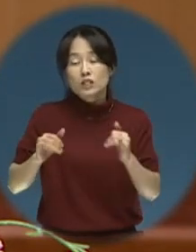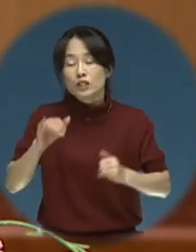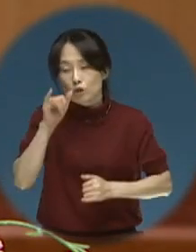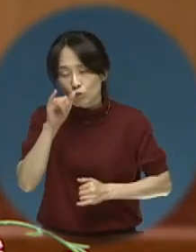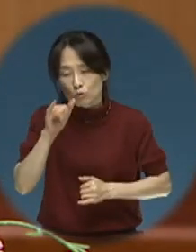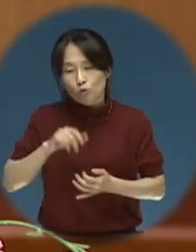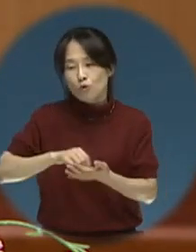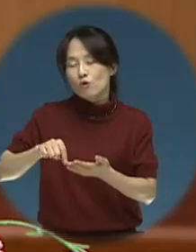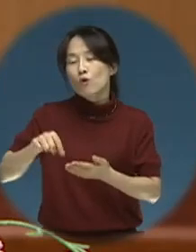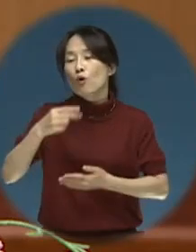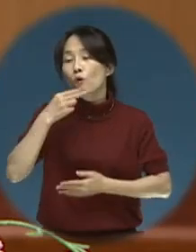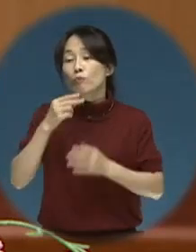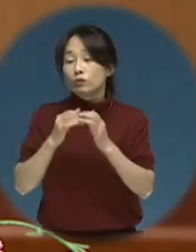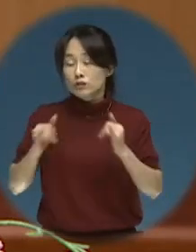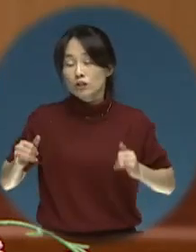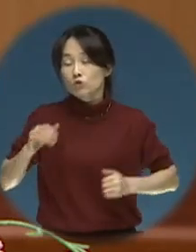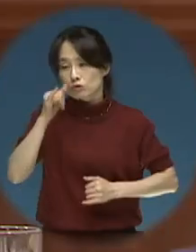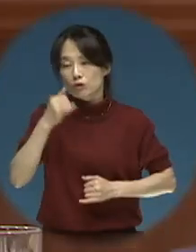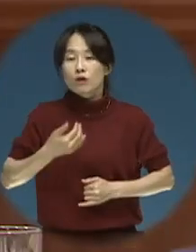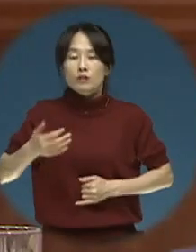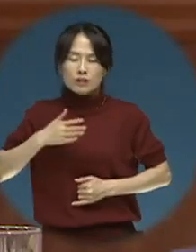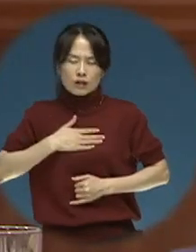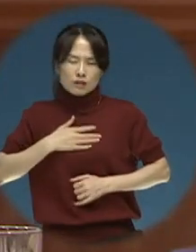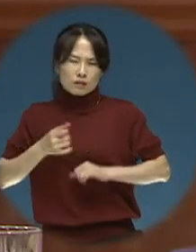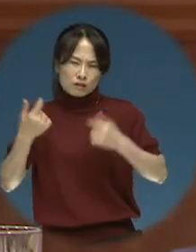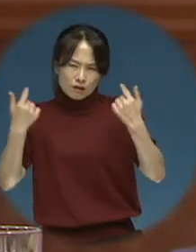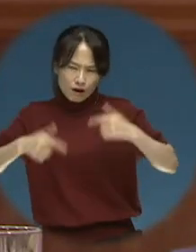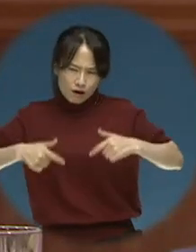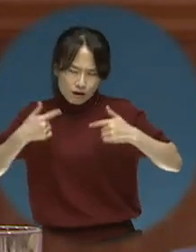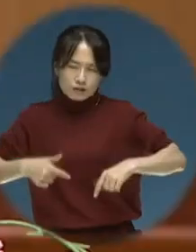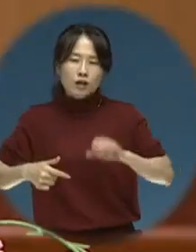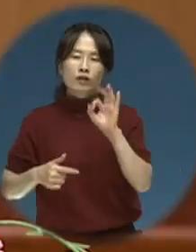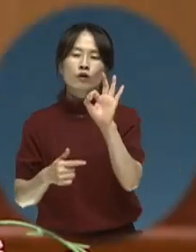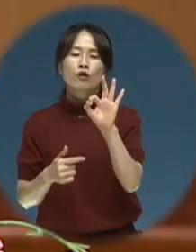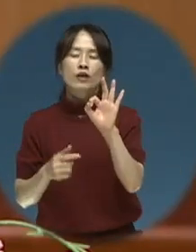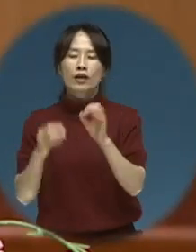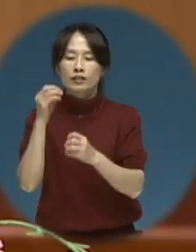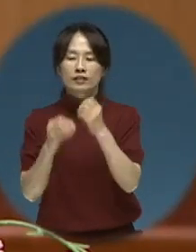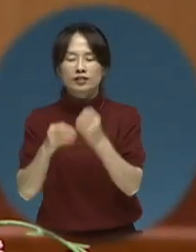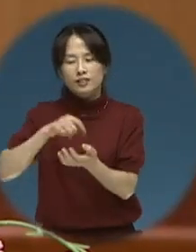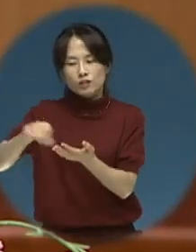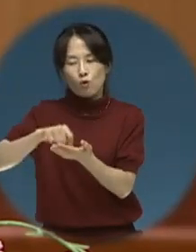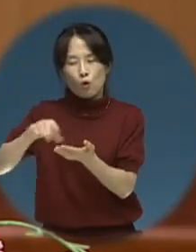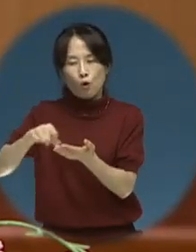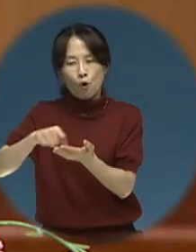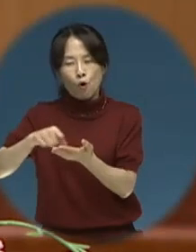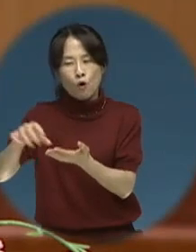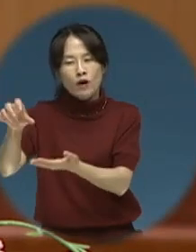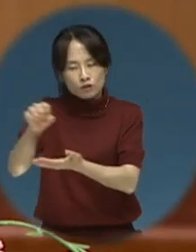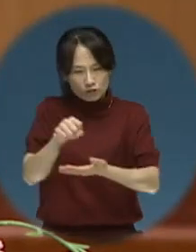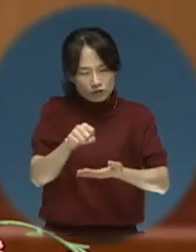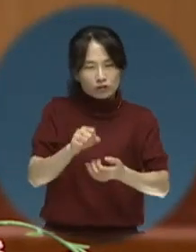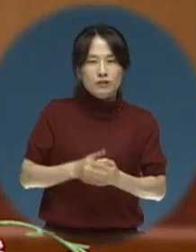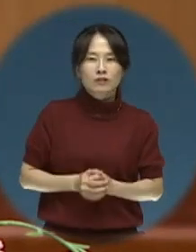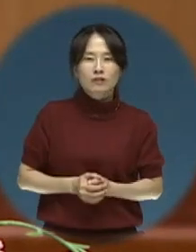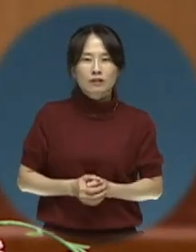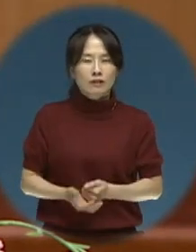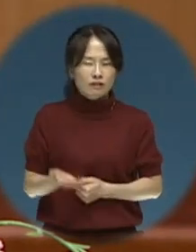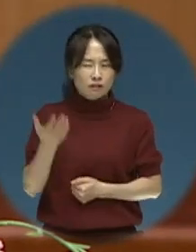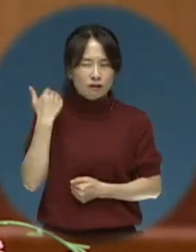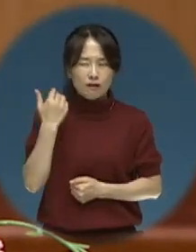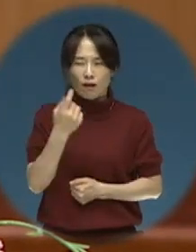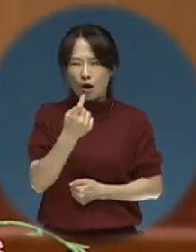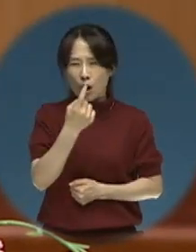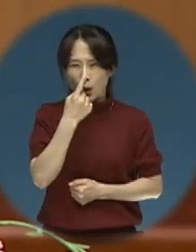써오라고 하시면 저는 꼭 열 편씩 써가져갔습니다. 왜요? 저는 그때 이제 커피라는 게 그때도